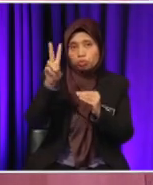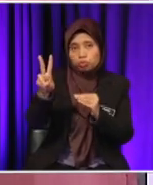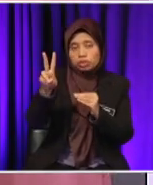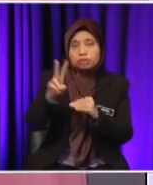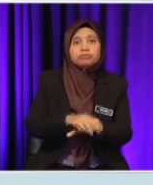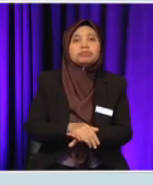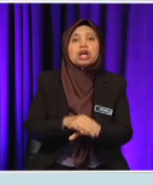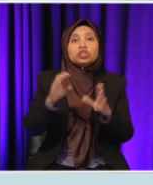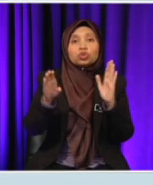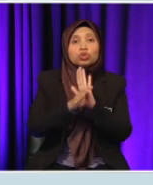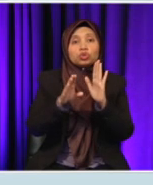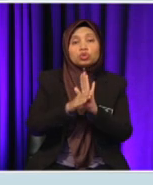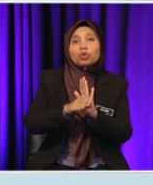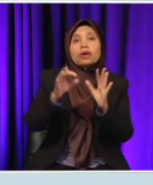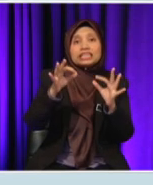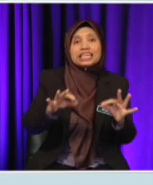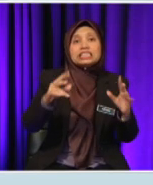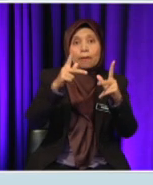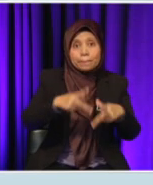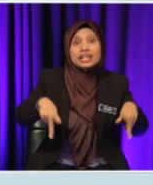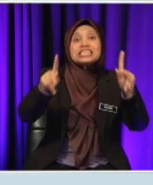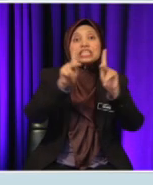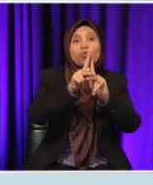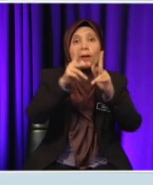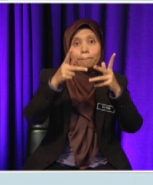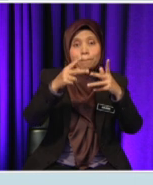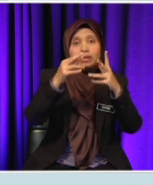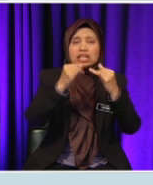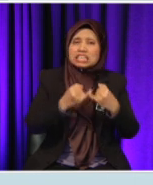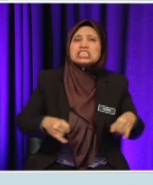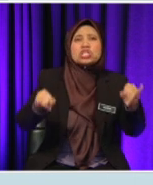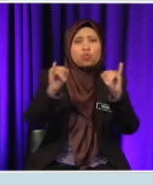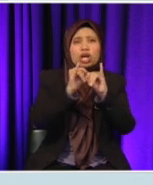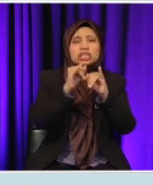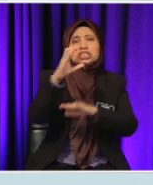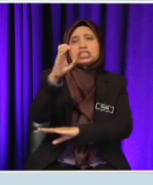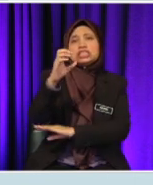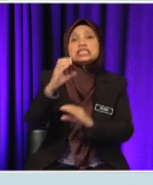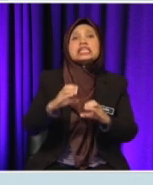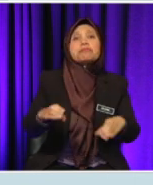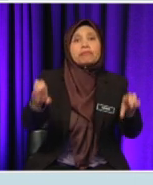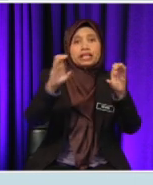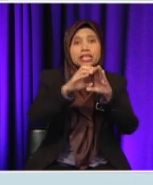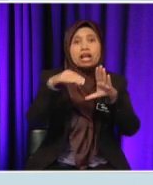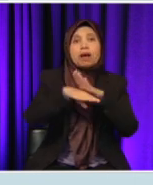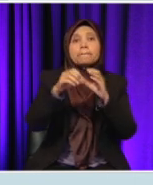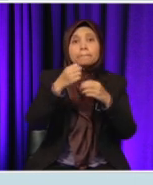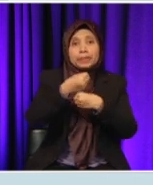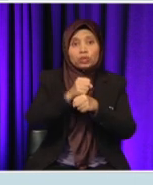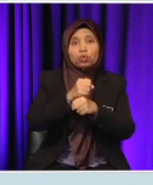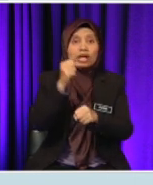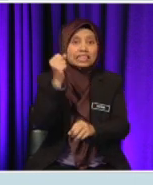adalah contoh-contoh peristiwa cerpen Oke cheater peristiwa cerpen kemudian kita adaptasi dalam bentuk saja